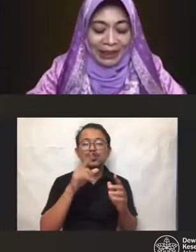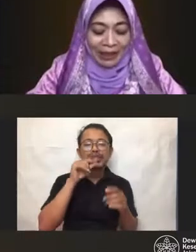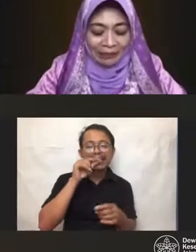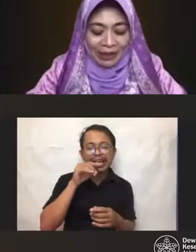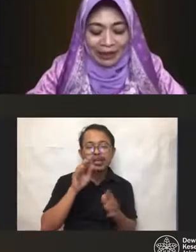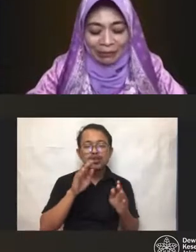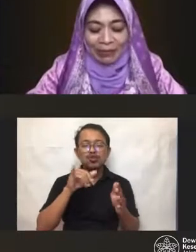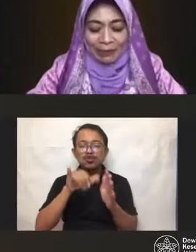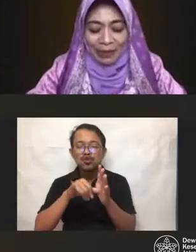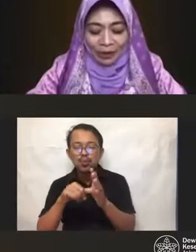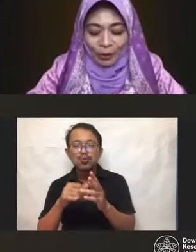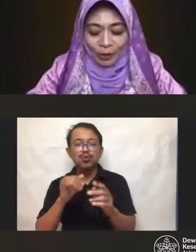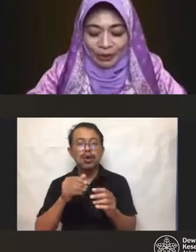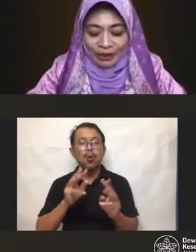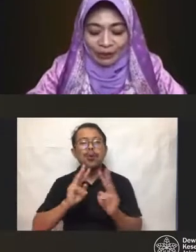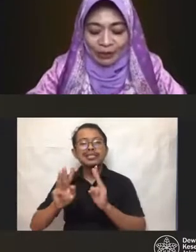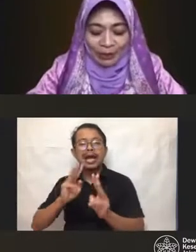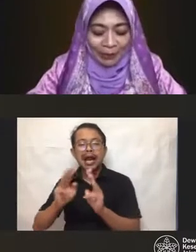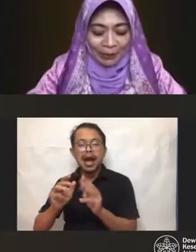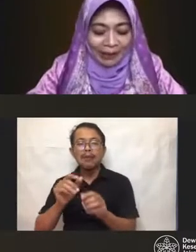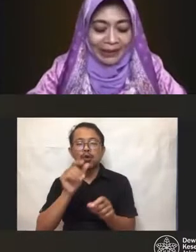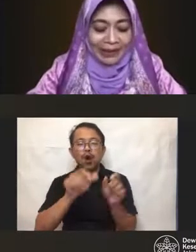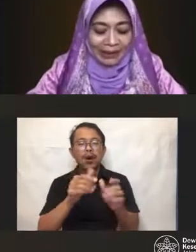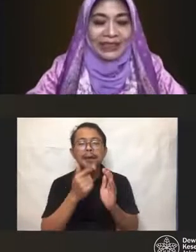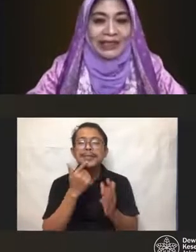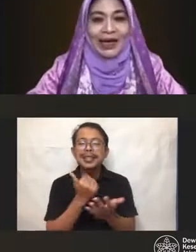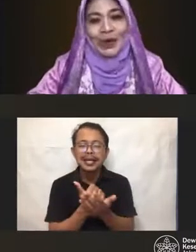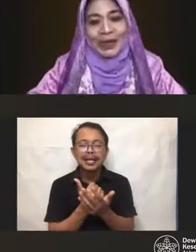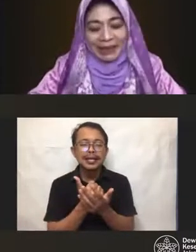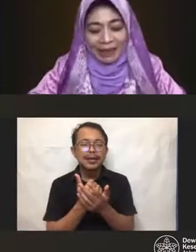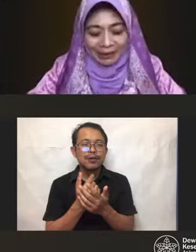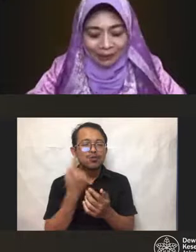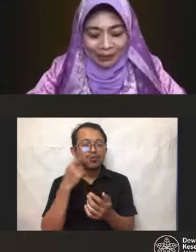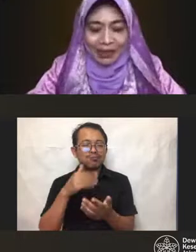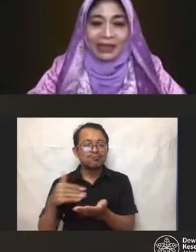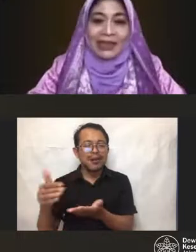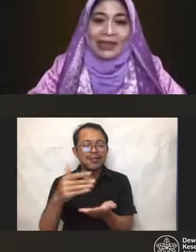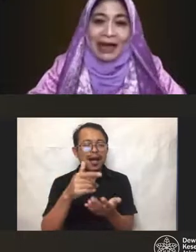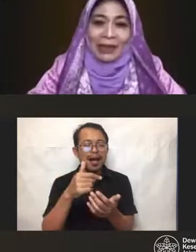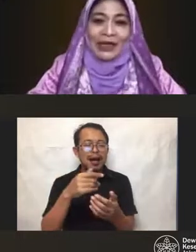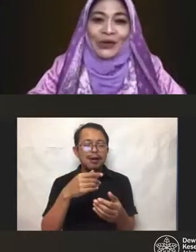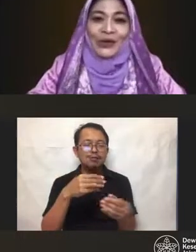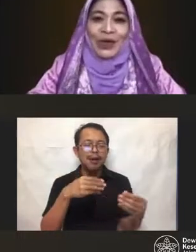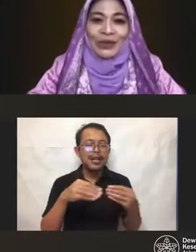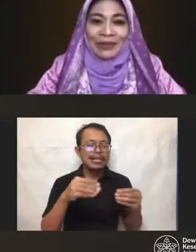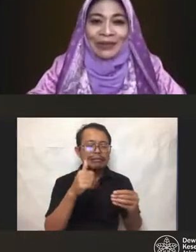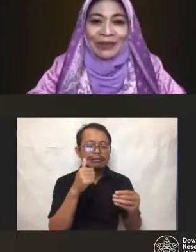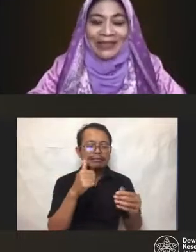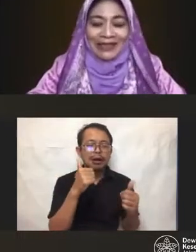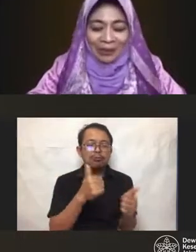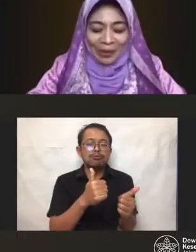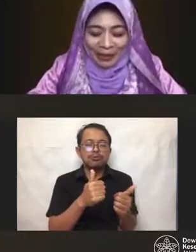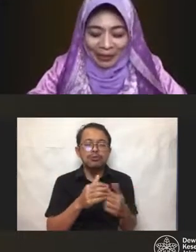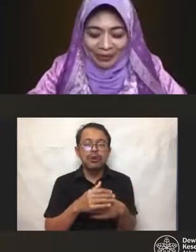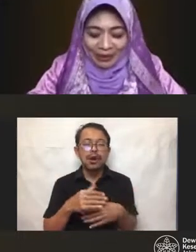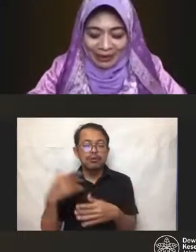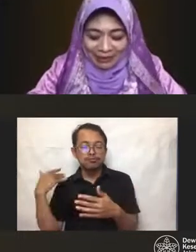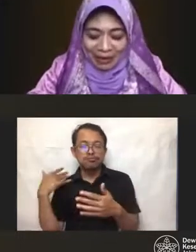wawancara mendalam terhadap beberapa tokoh kunci untuk mendapatkan data secara kualitatif. Selama tahun 2009